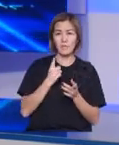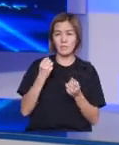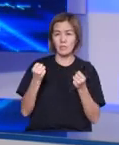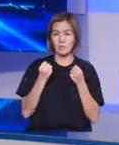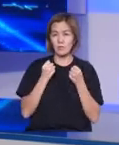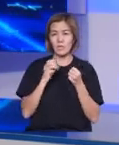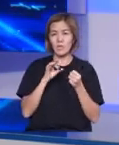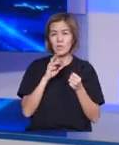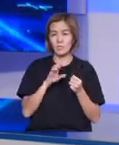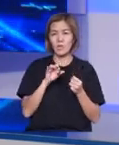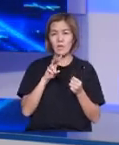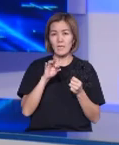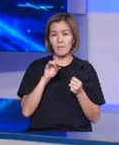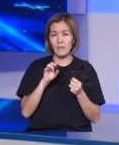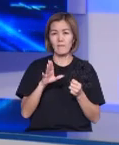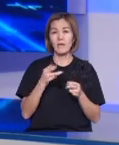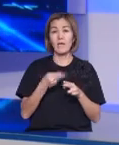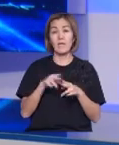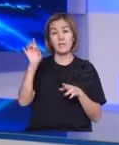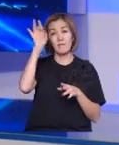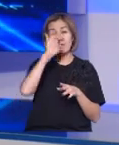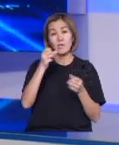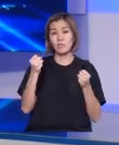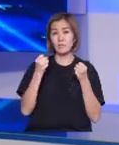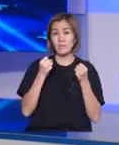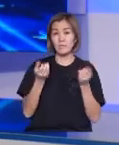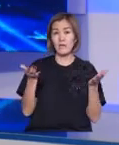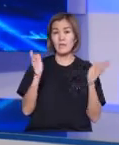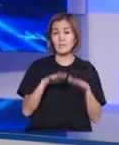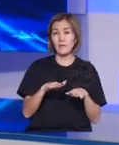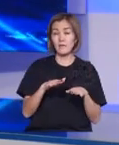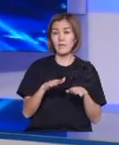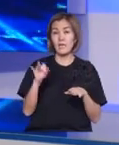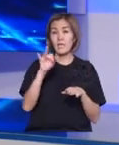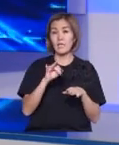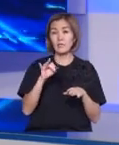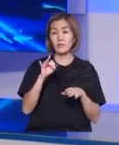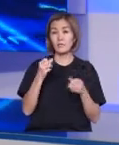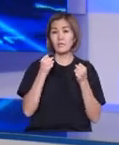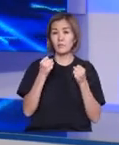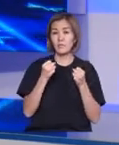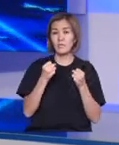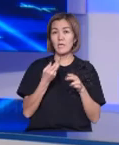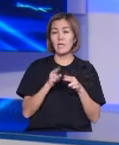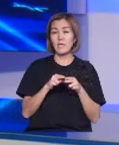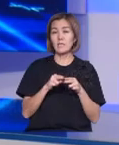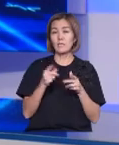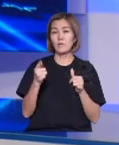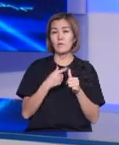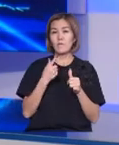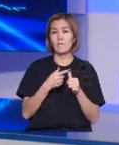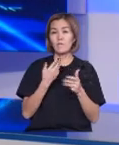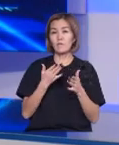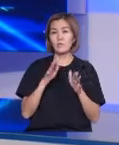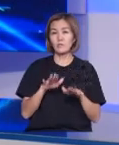спорта Ежола Алиманова. Этот выдающийся спортсмен оставил глубокий след в истории отечественного спорта, и теперь его имя живет